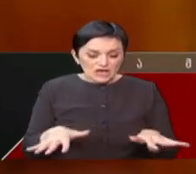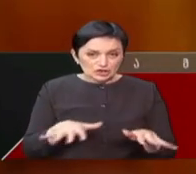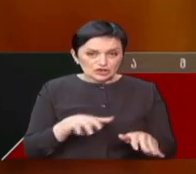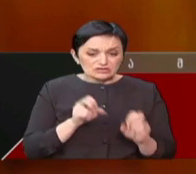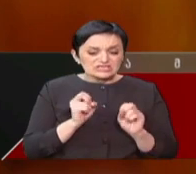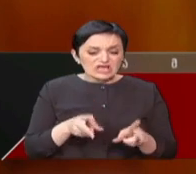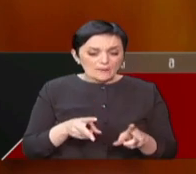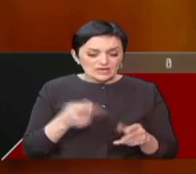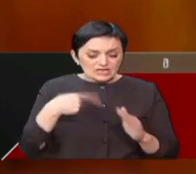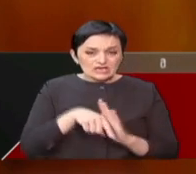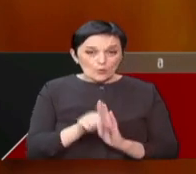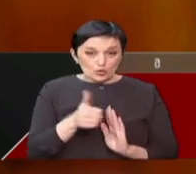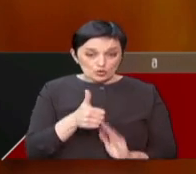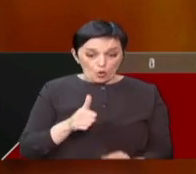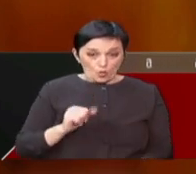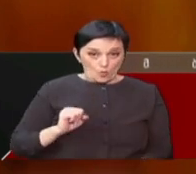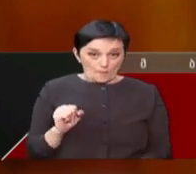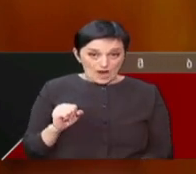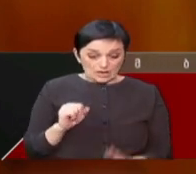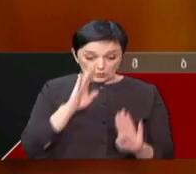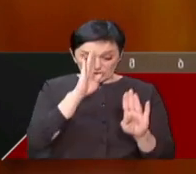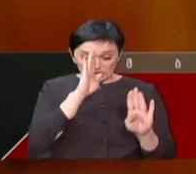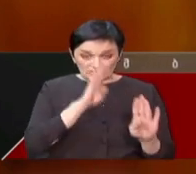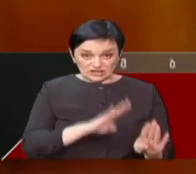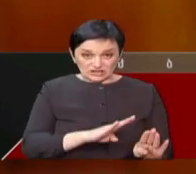იქიდან, რომ როგორც კი მეგობრები დატოვებენ